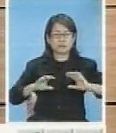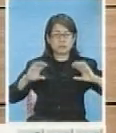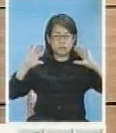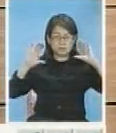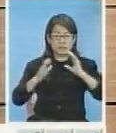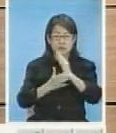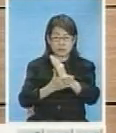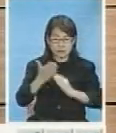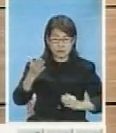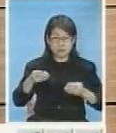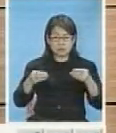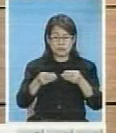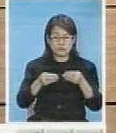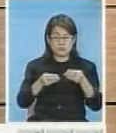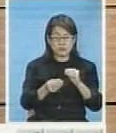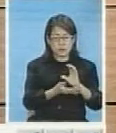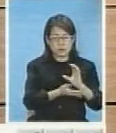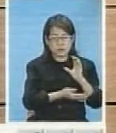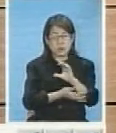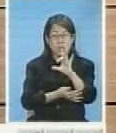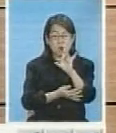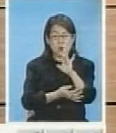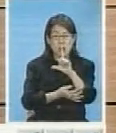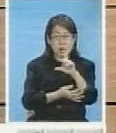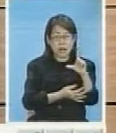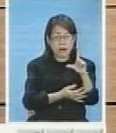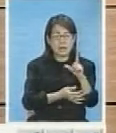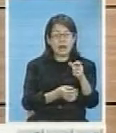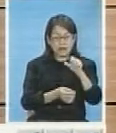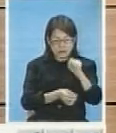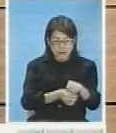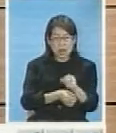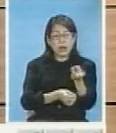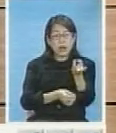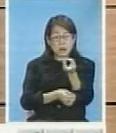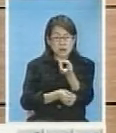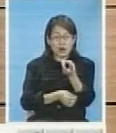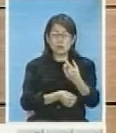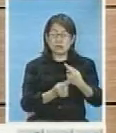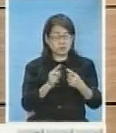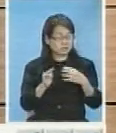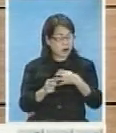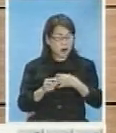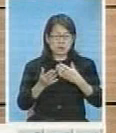ครับน้อยแต่ผมต้องปรับลดลงอีกครับเหตุผลอะไรครับท่านประธาน